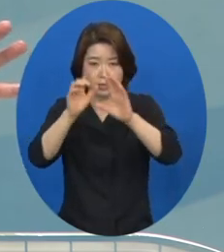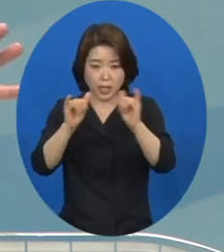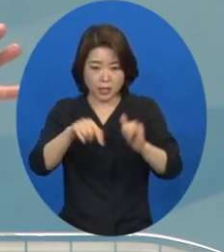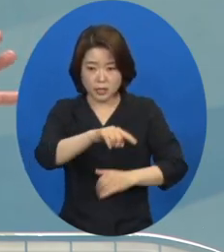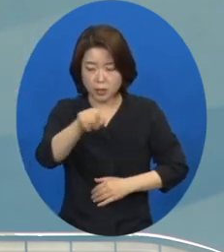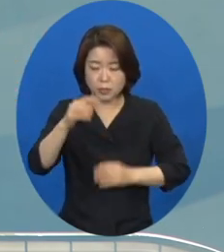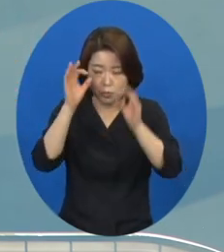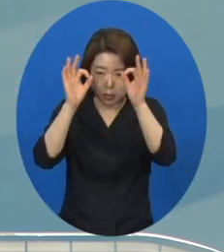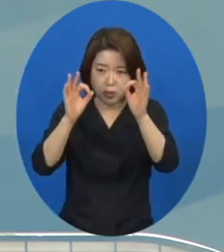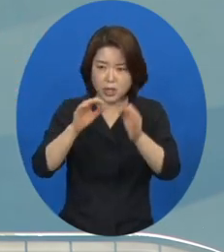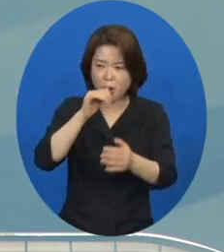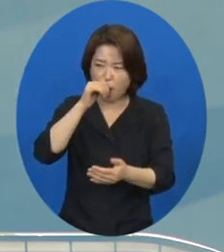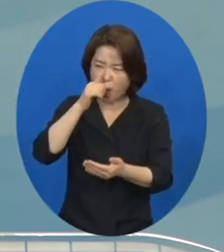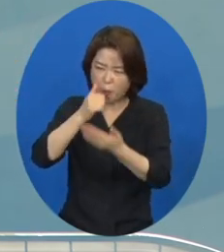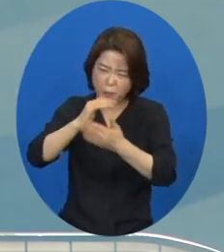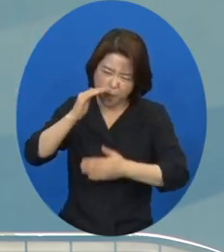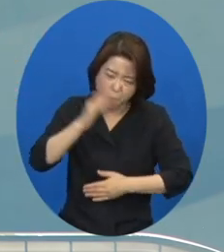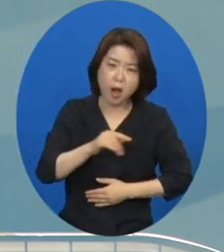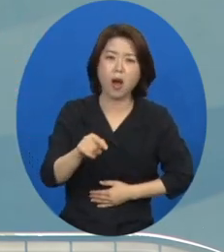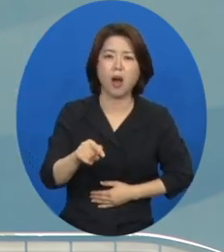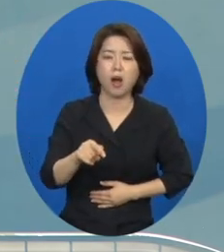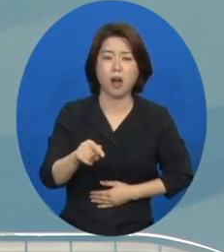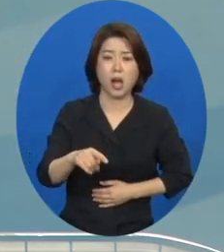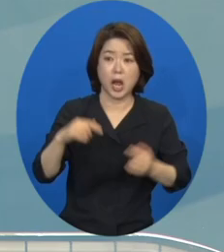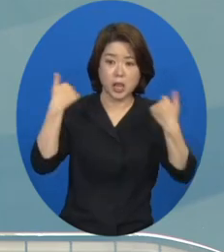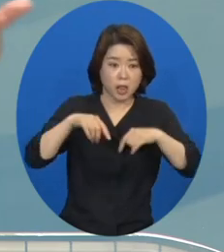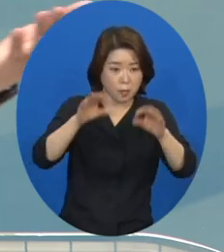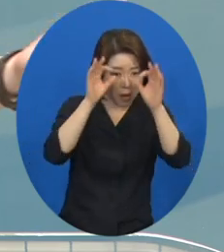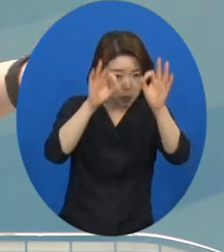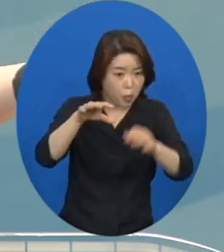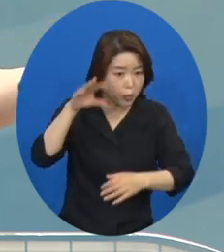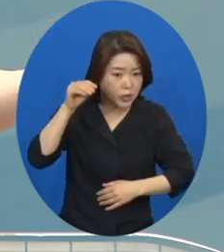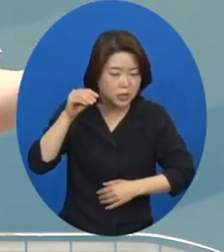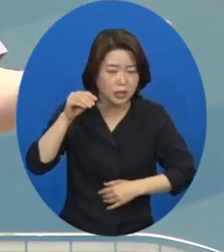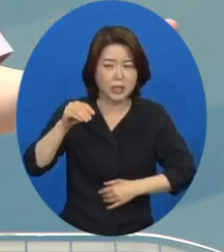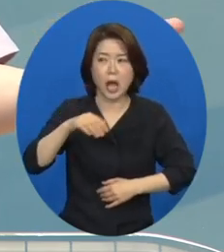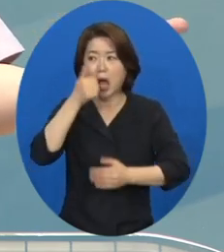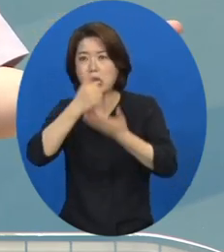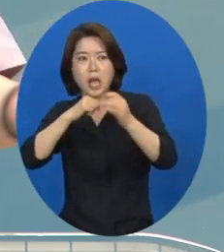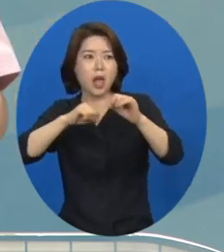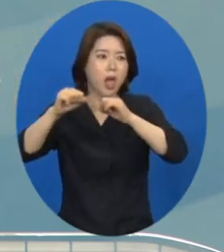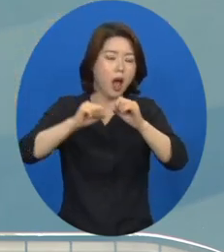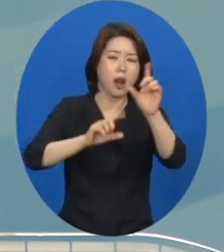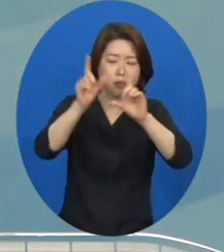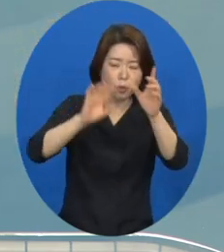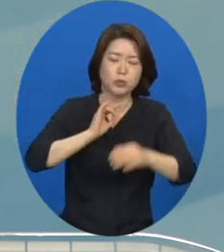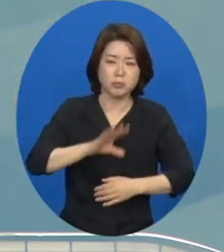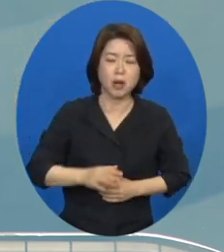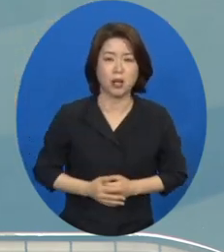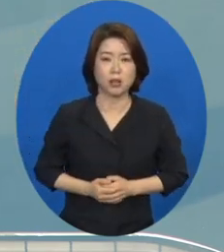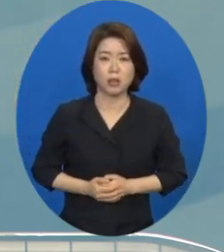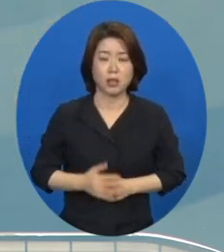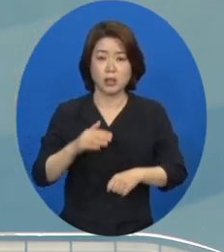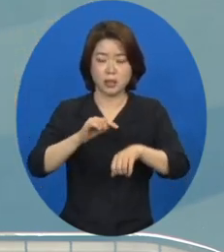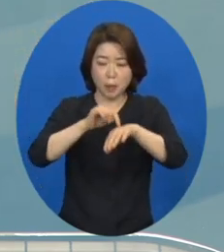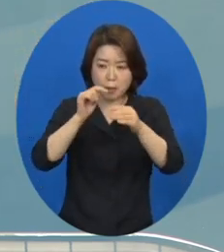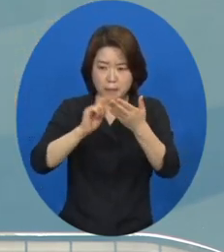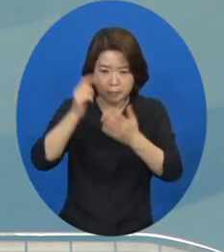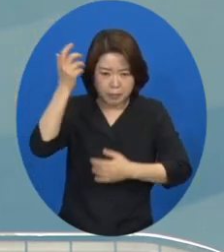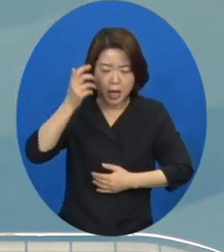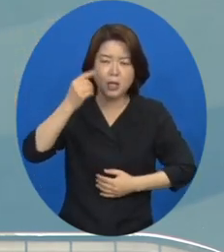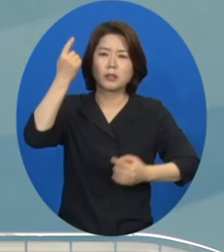많아요. 그러니 날마다 보고 듣는 게 사람들이 죄짓고 사는 거예요. 그래서 심령이 상했다고